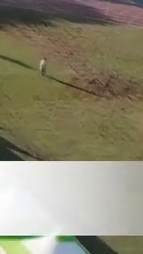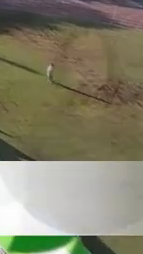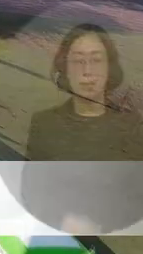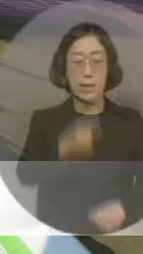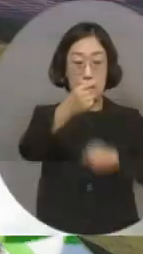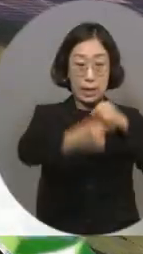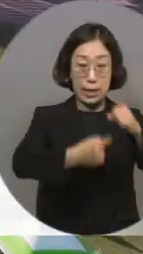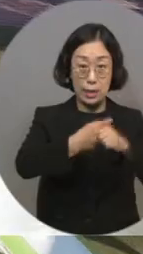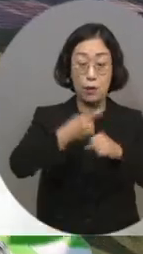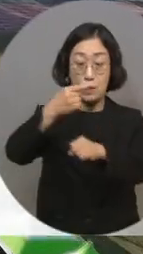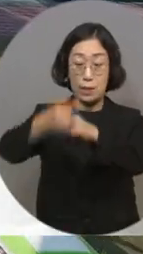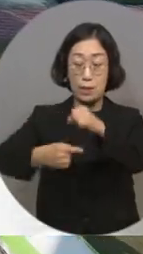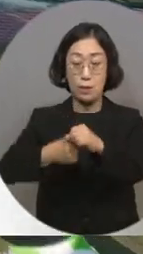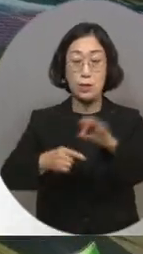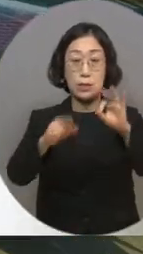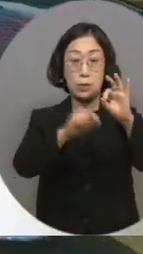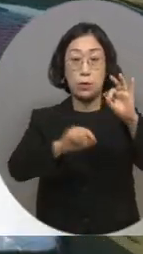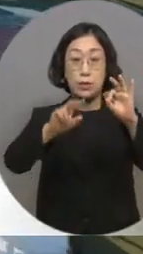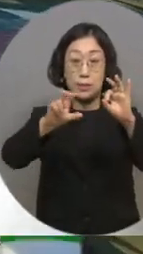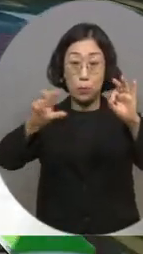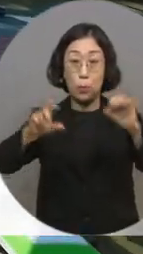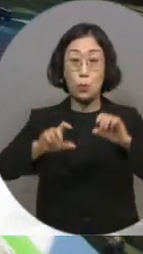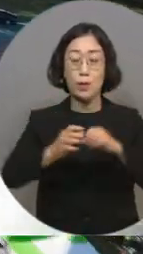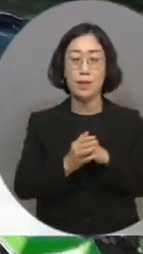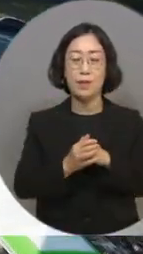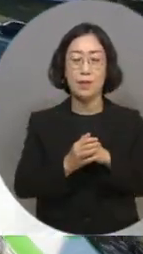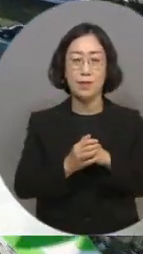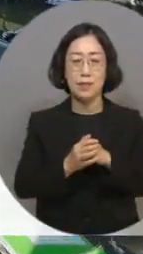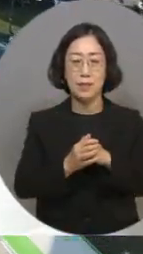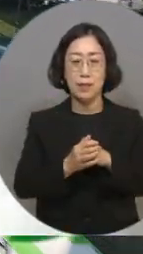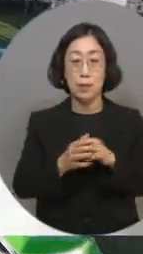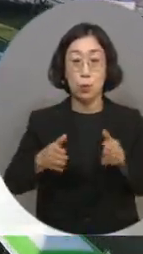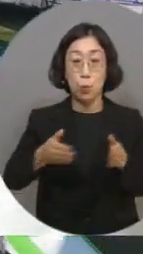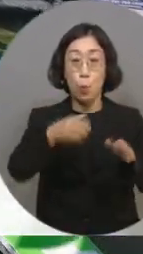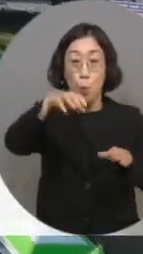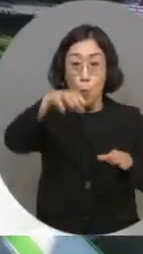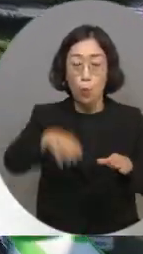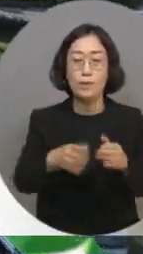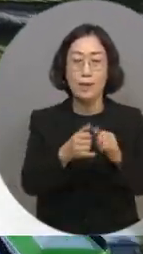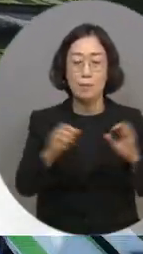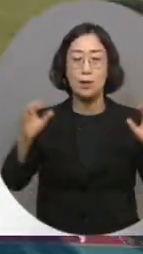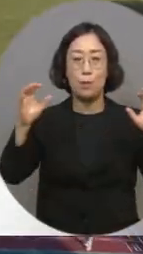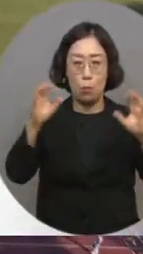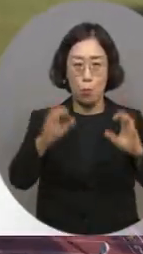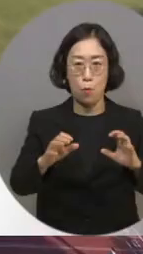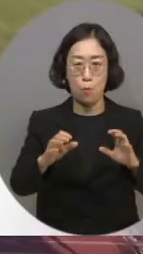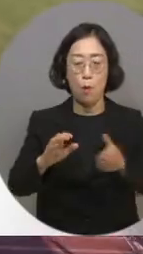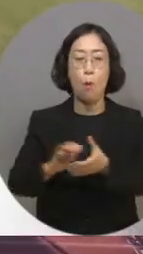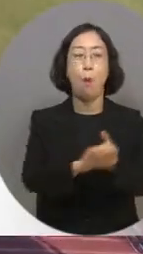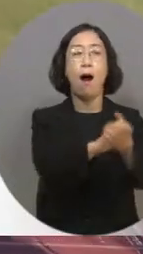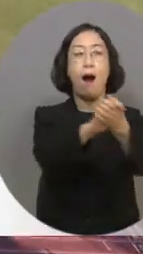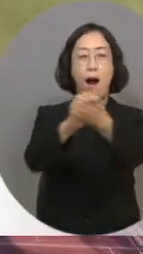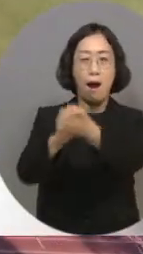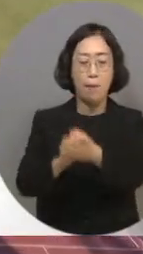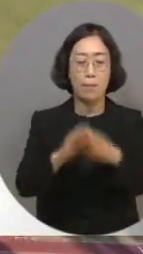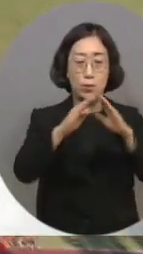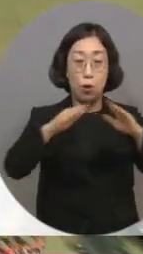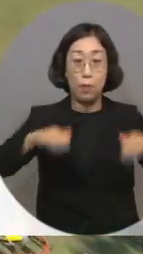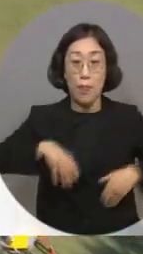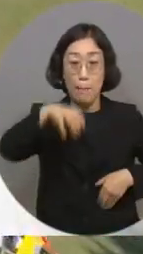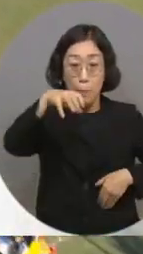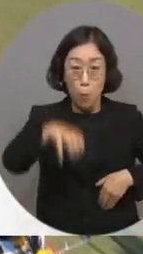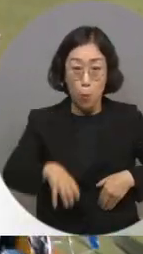매년 10월 25일은 도민의 자긍심을 고취하고 화합을 통해 자랑스러운 전남을 만들기